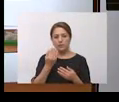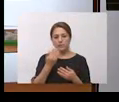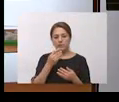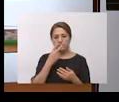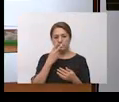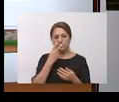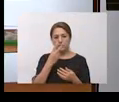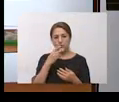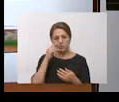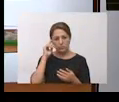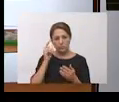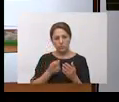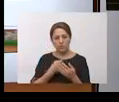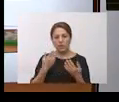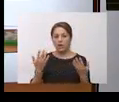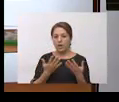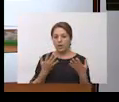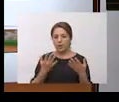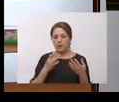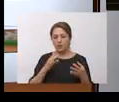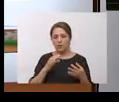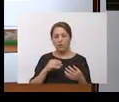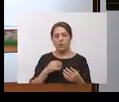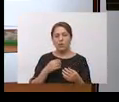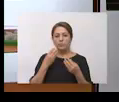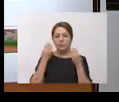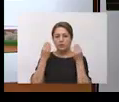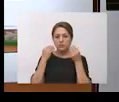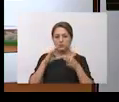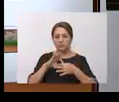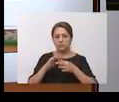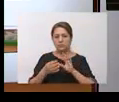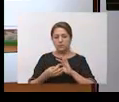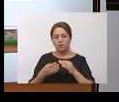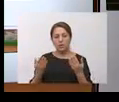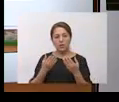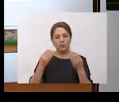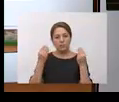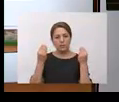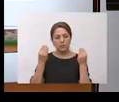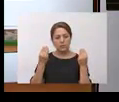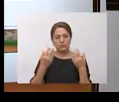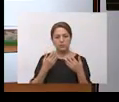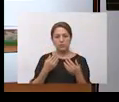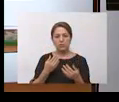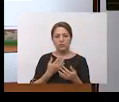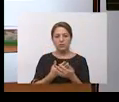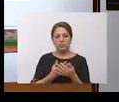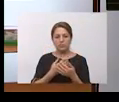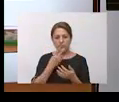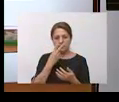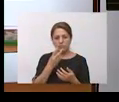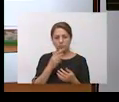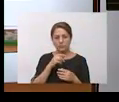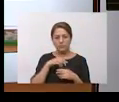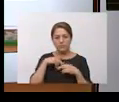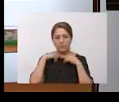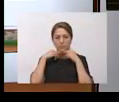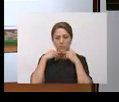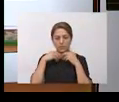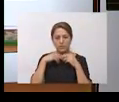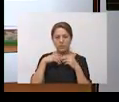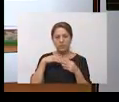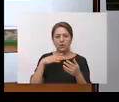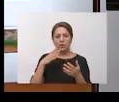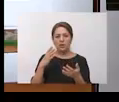то, какие здесь необычные предложения. В чем их необычность? Давайте посмотрим внимательно и попробуем